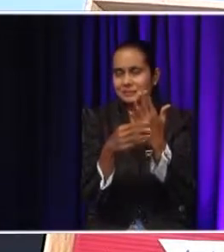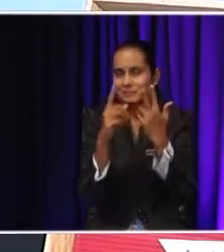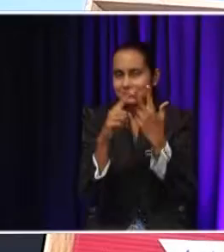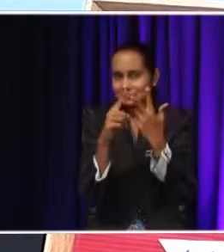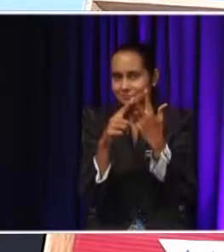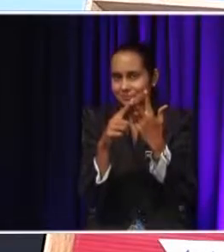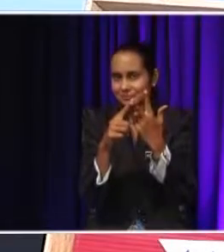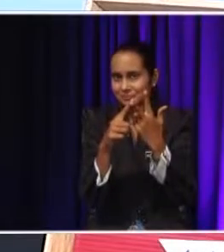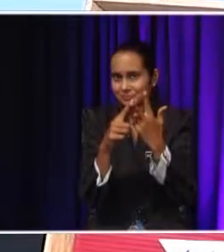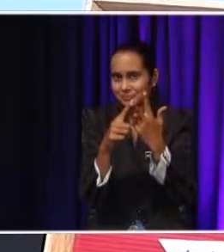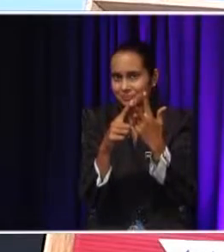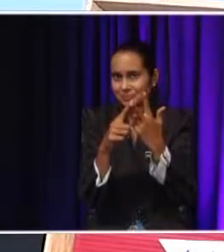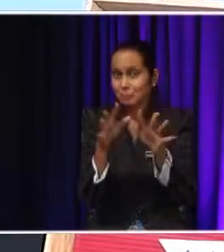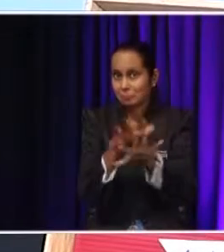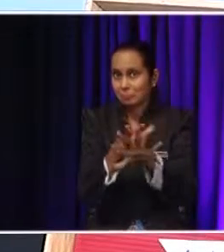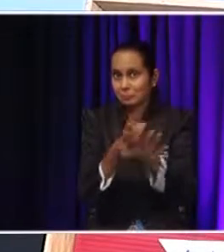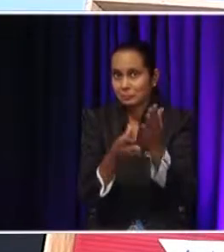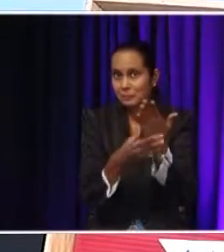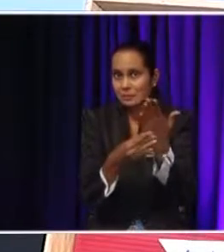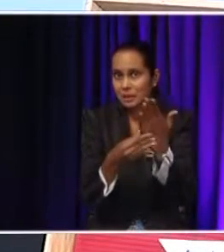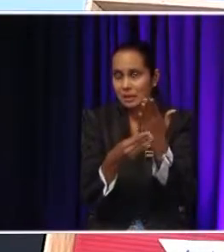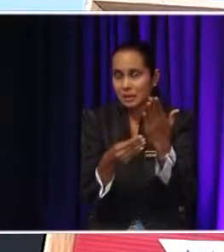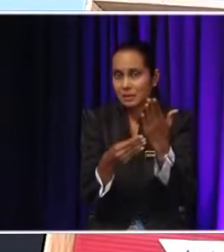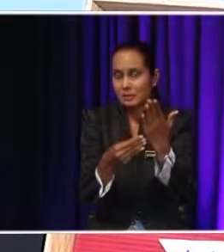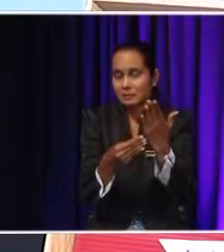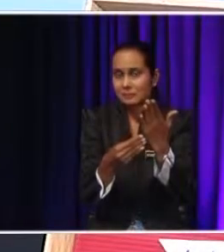dan yang ketiga minyak banyak